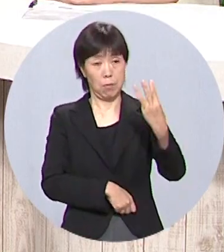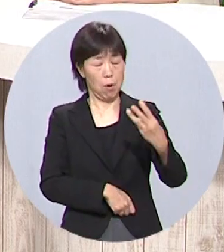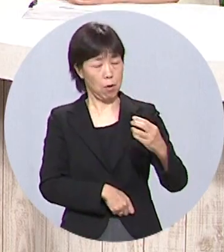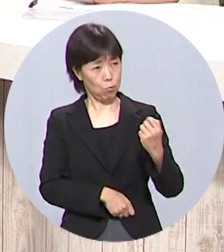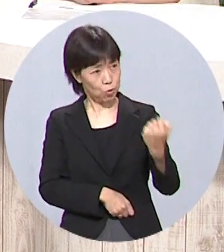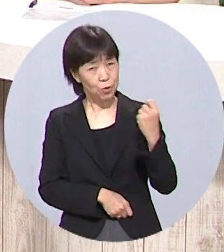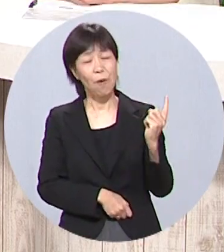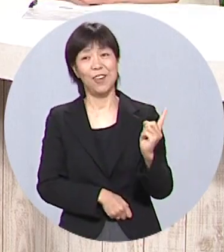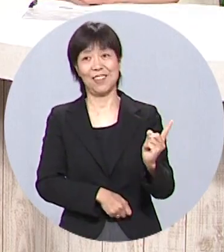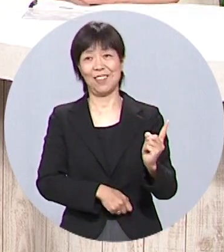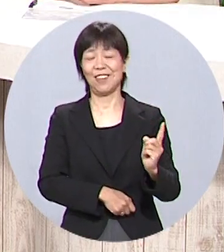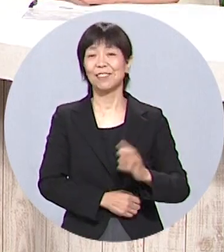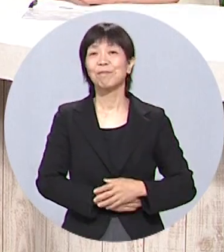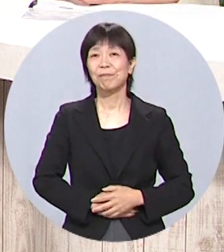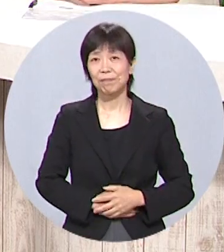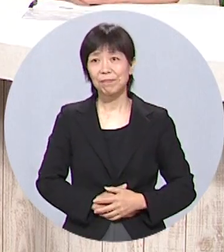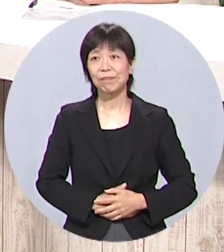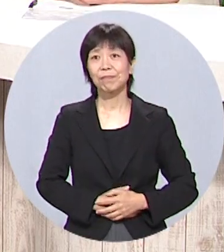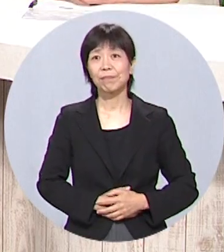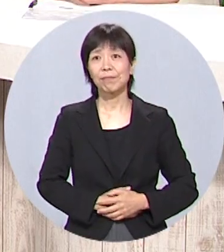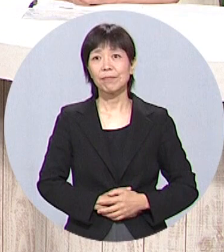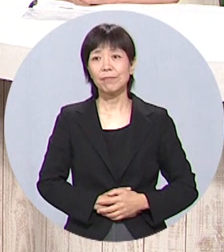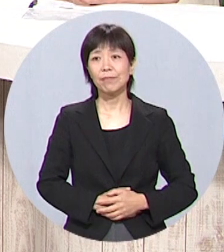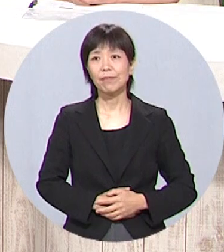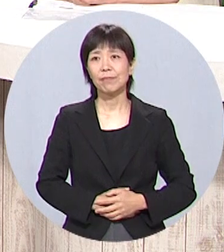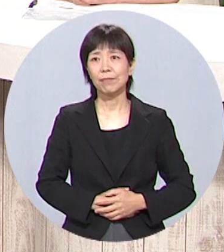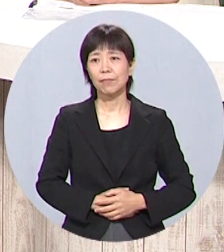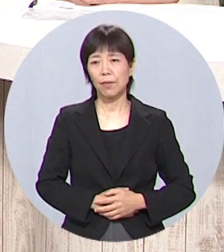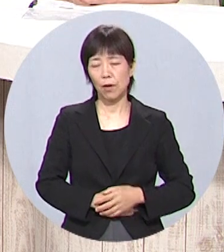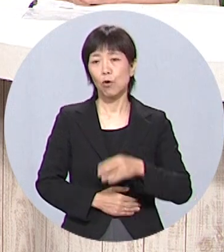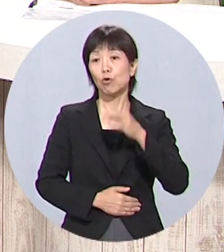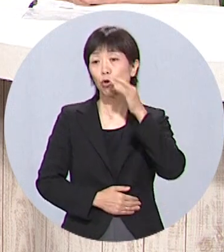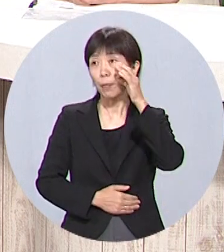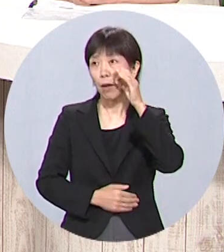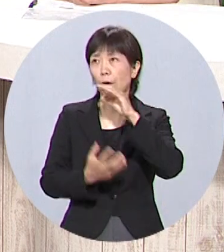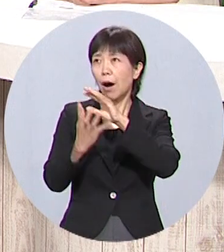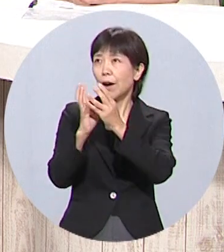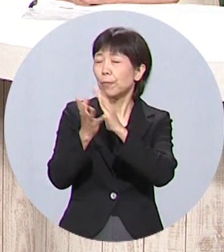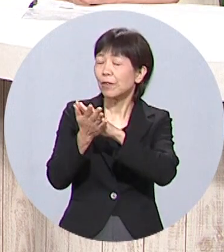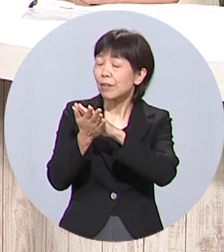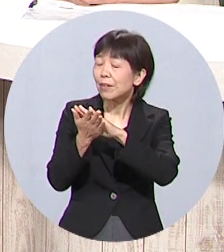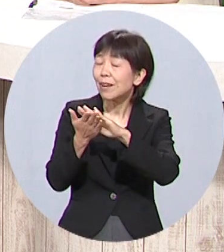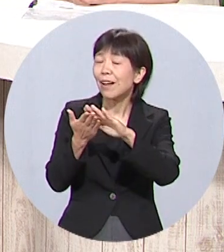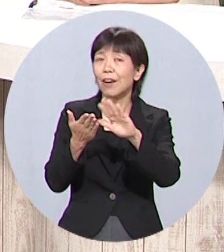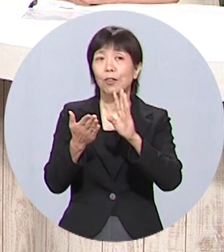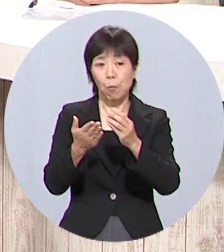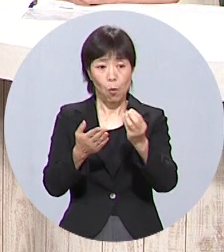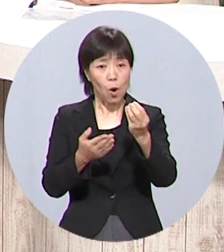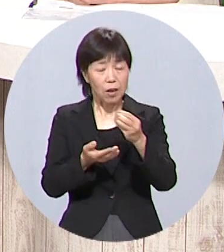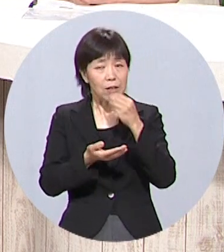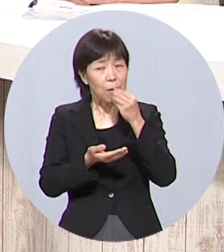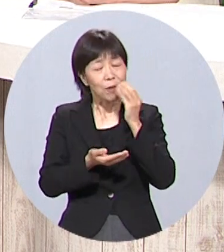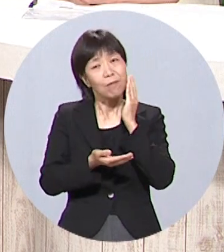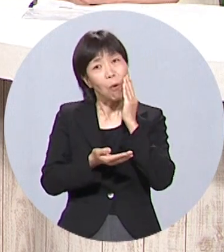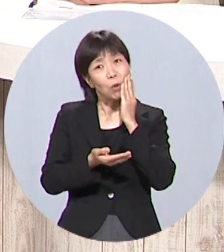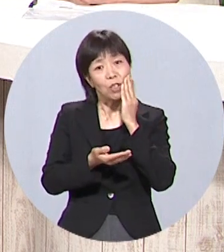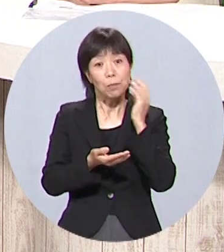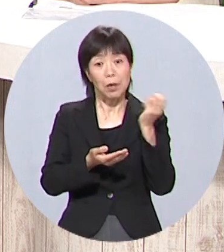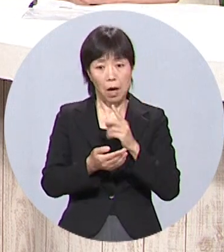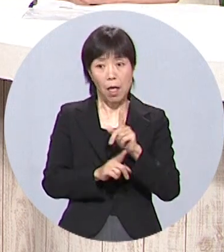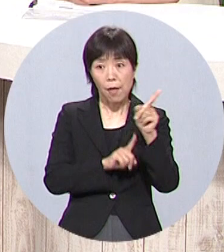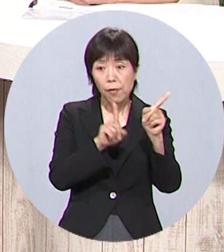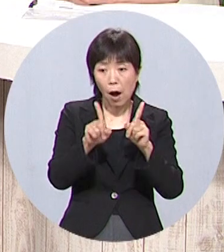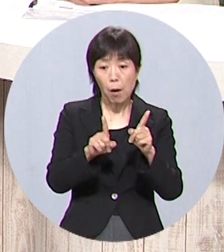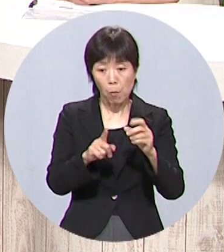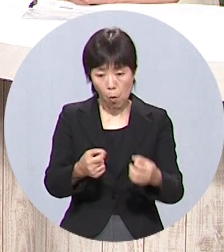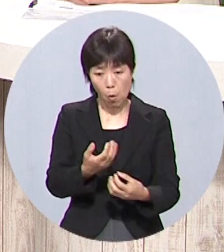ね。 楽しかったです。 ね、梅ってこうお花はもちろん綺麗ですけれども、実を食べても美味しいし、枝まであんな染